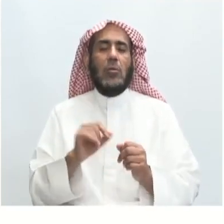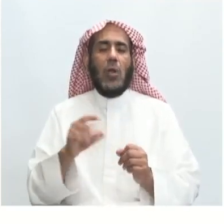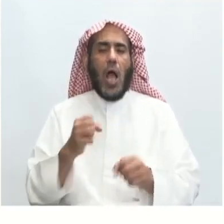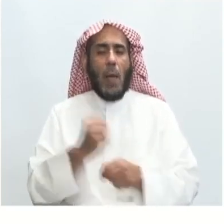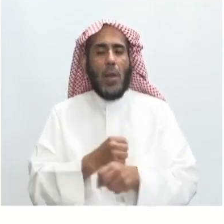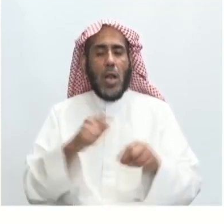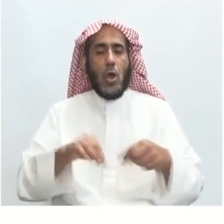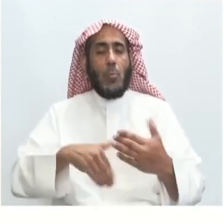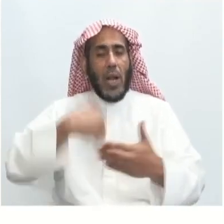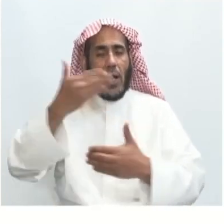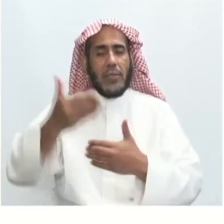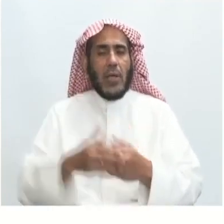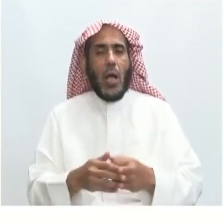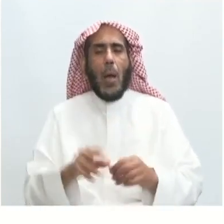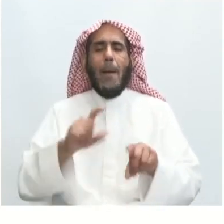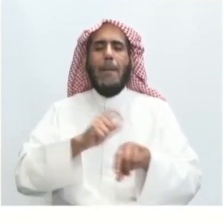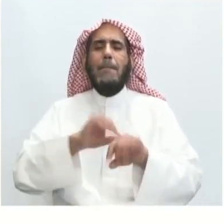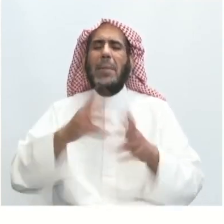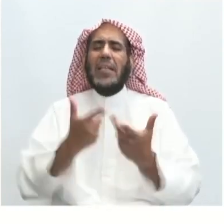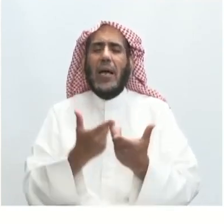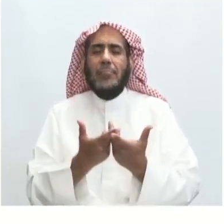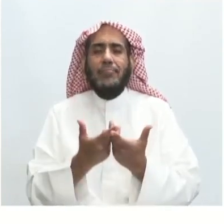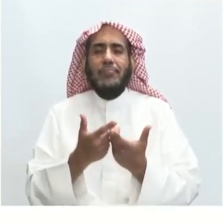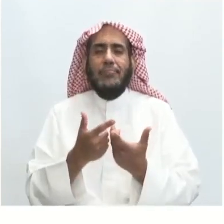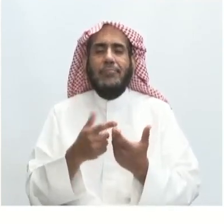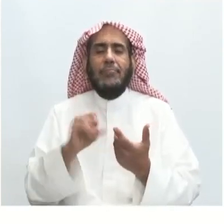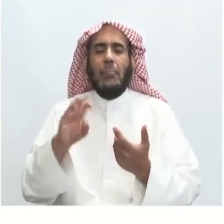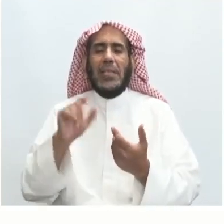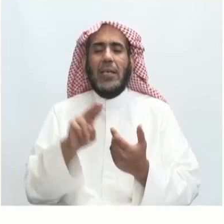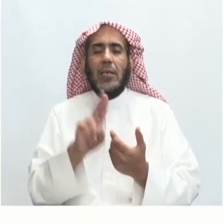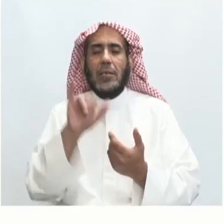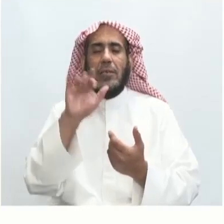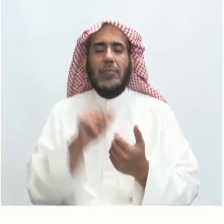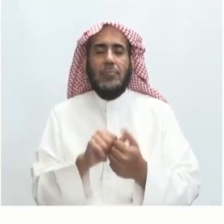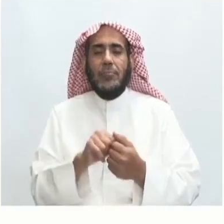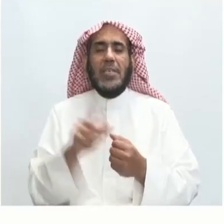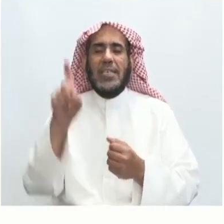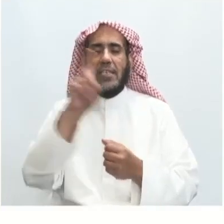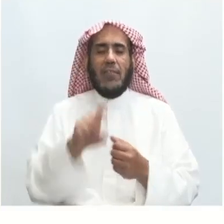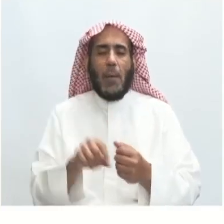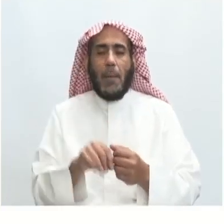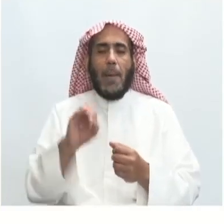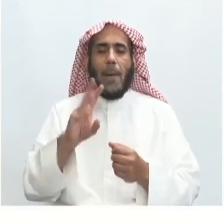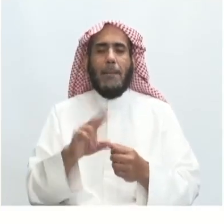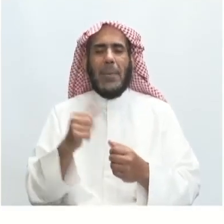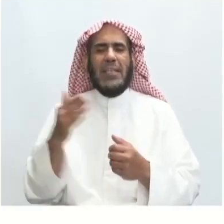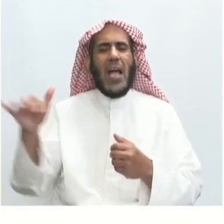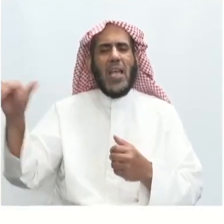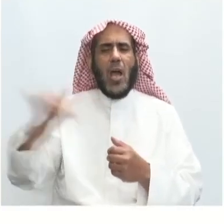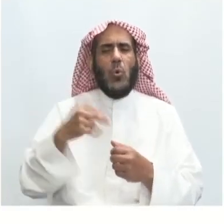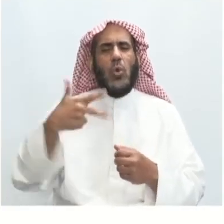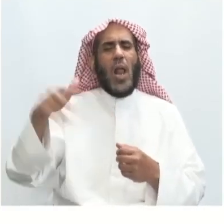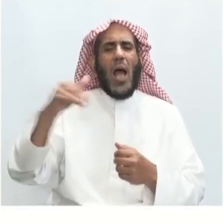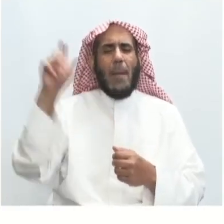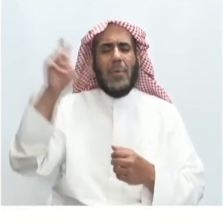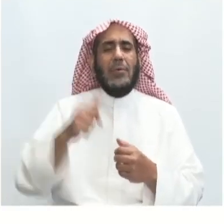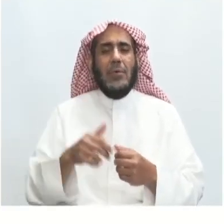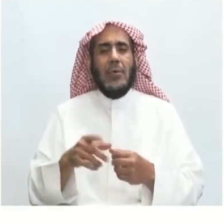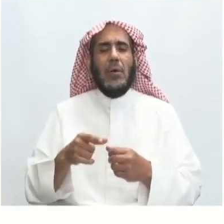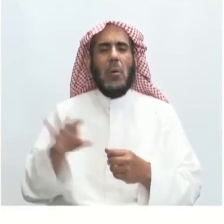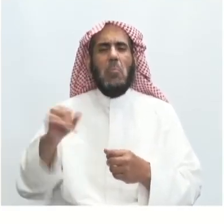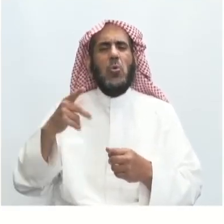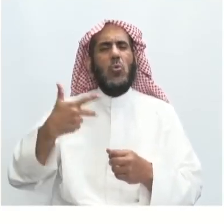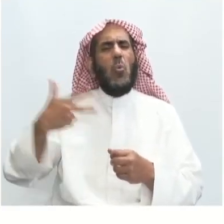تؤجل عمل اليوم الى الغد متى هنا ايضا اريد استفهاما متى يعود الغائب مثلا من